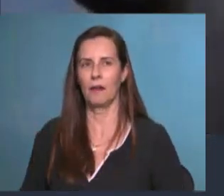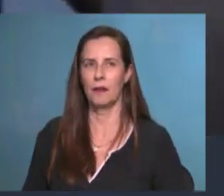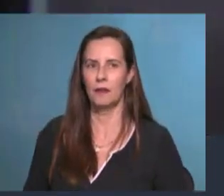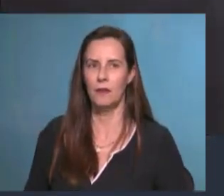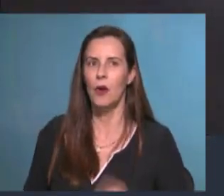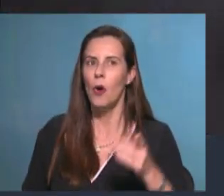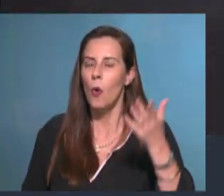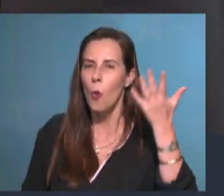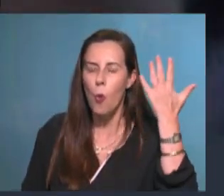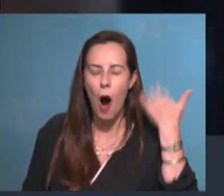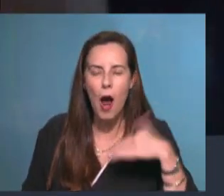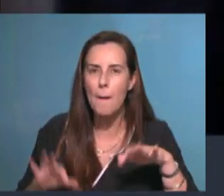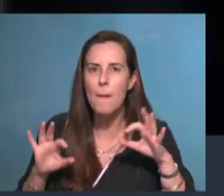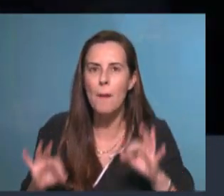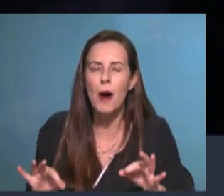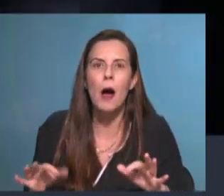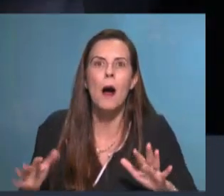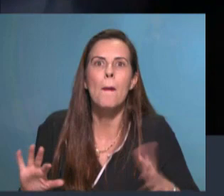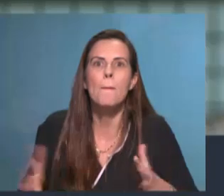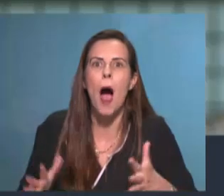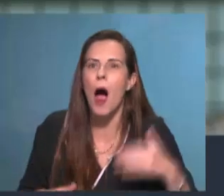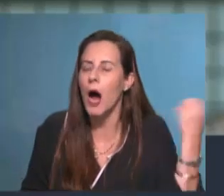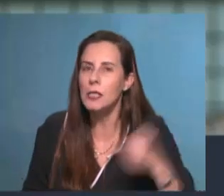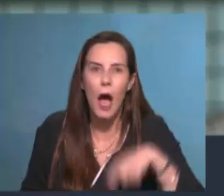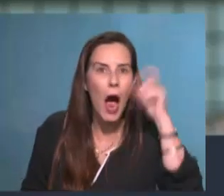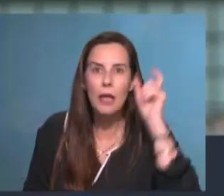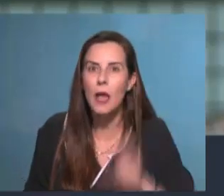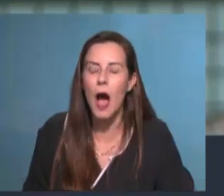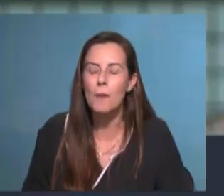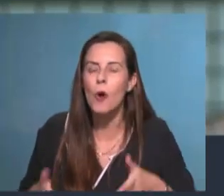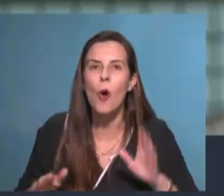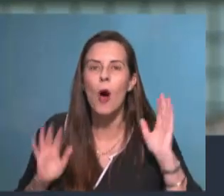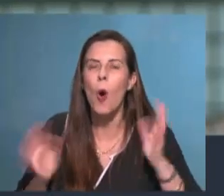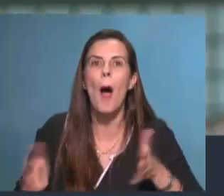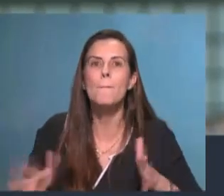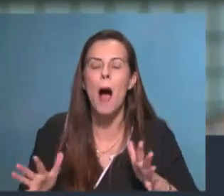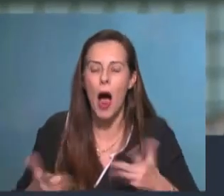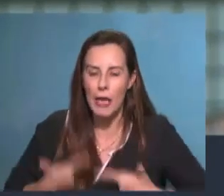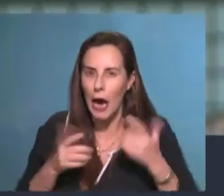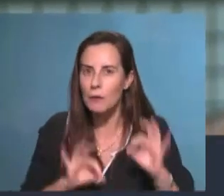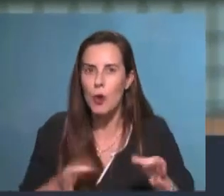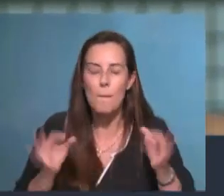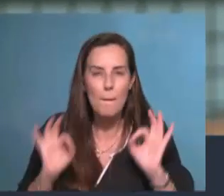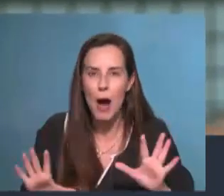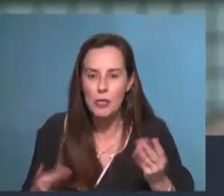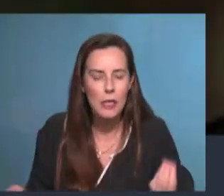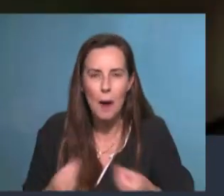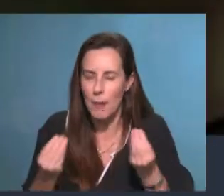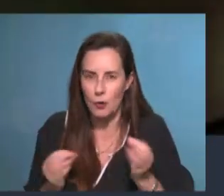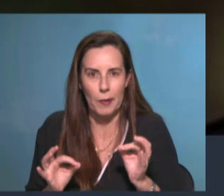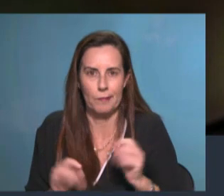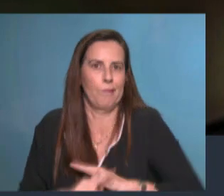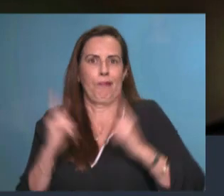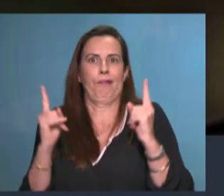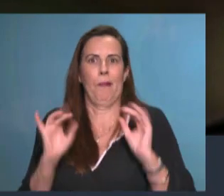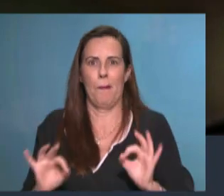היה בחרדות איומות, הבן אדם כל כך פחד על עצמו, זה היה משהו מגוחך.